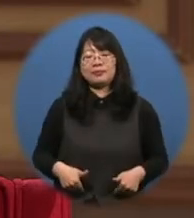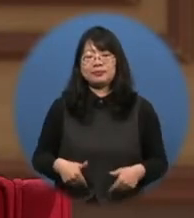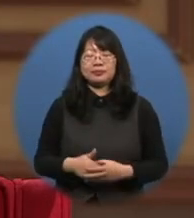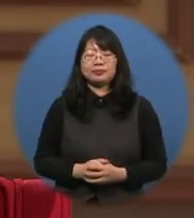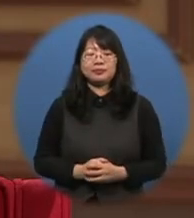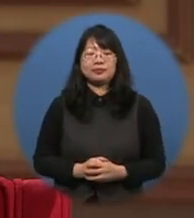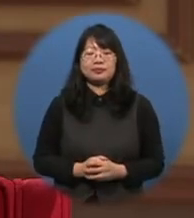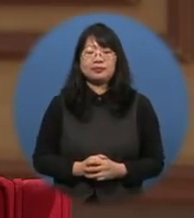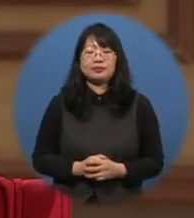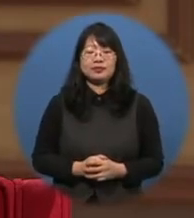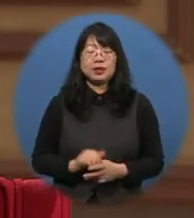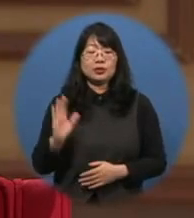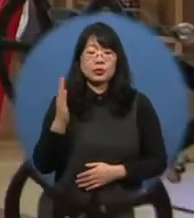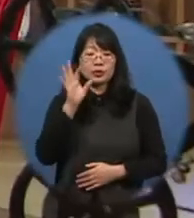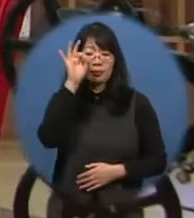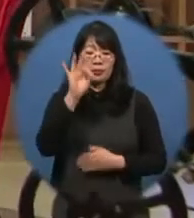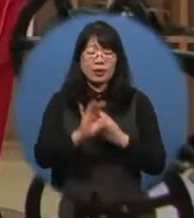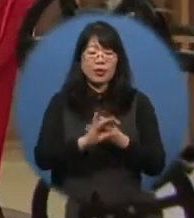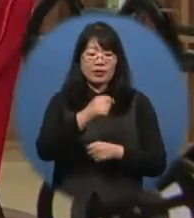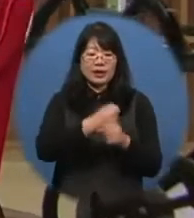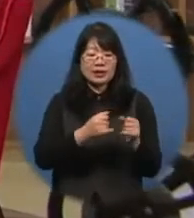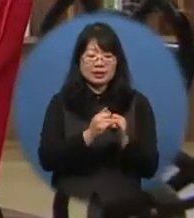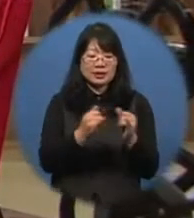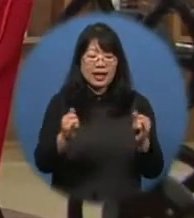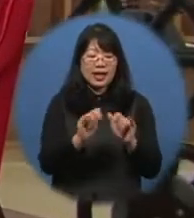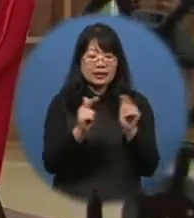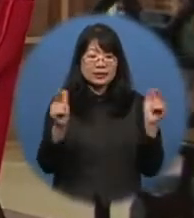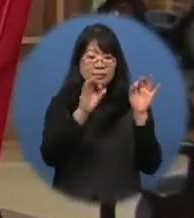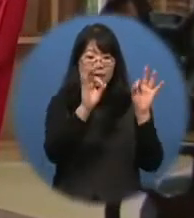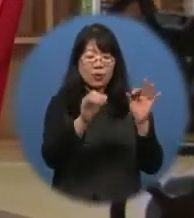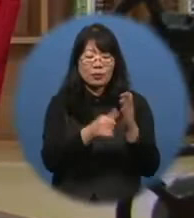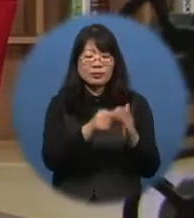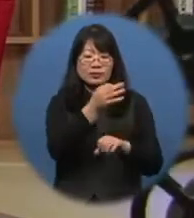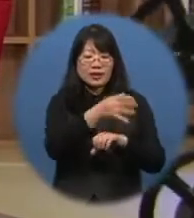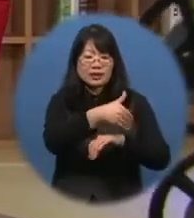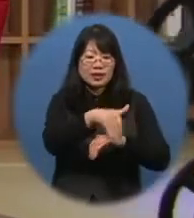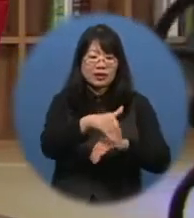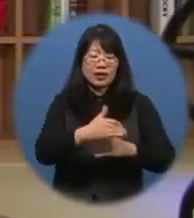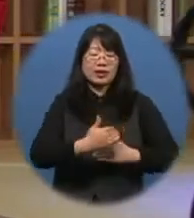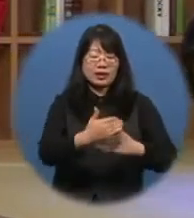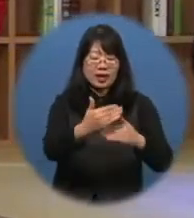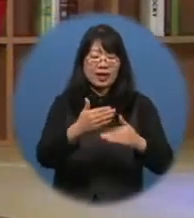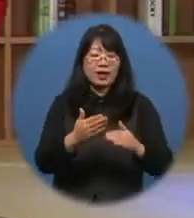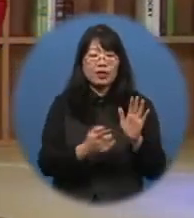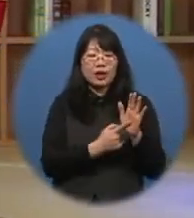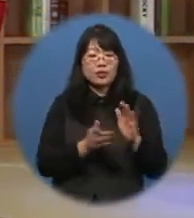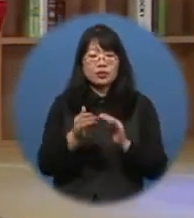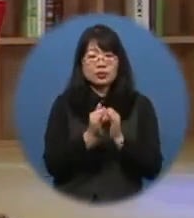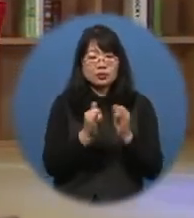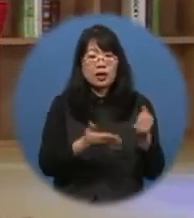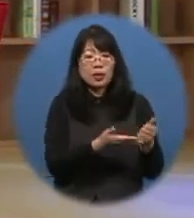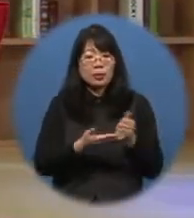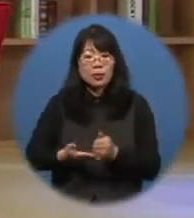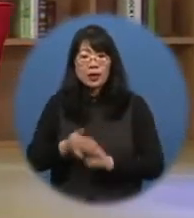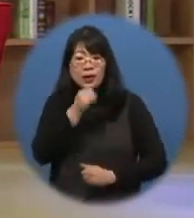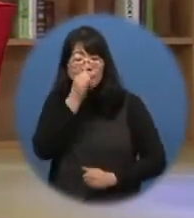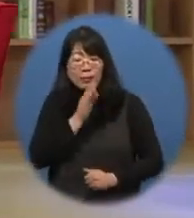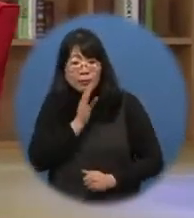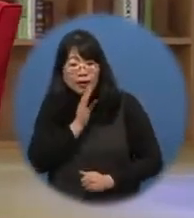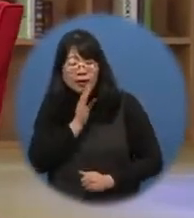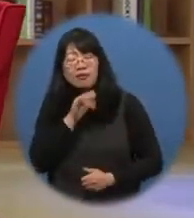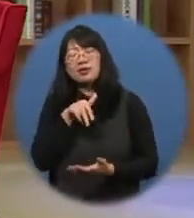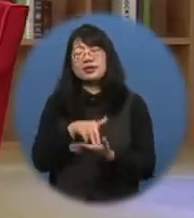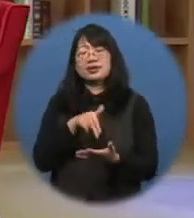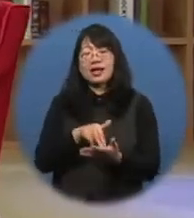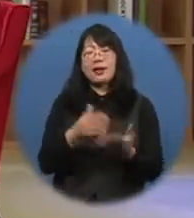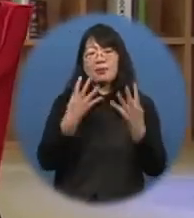않나 싶습니다. 그럼 요즘은 생산자들도 제품 설계 단계에 광고 전문가들을 초빙합니까? 그런